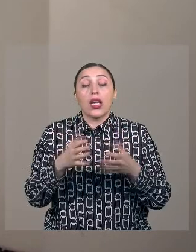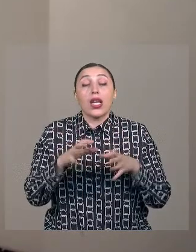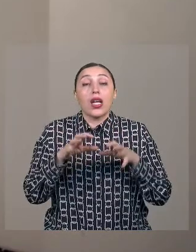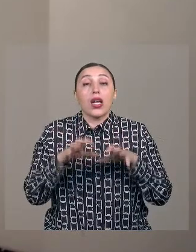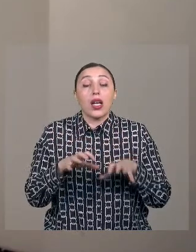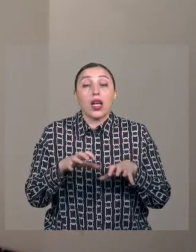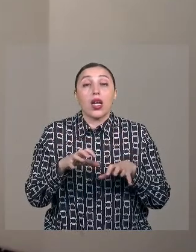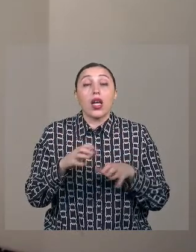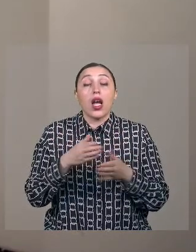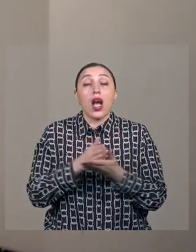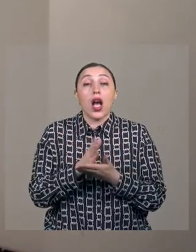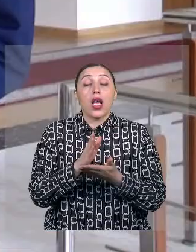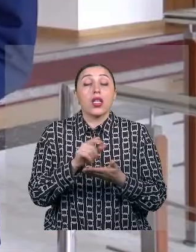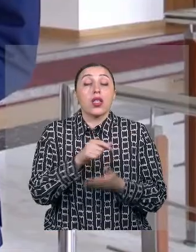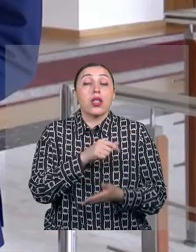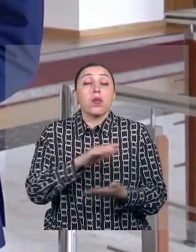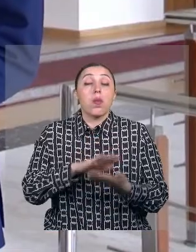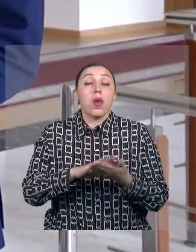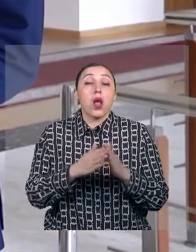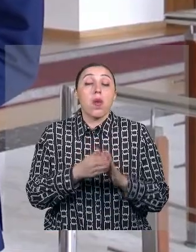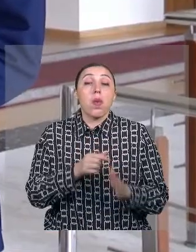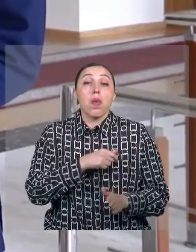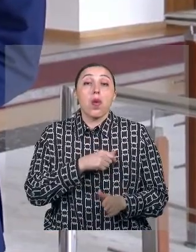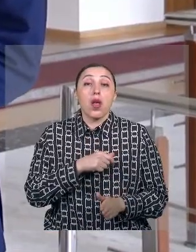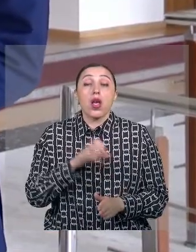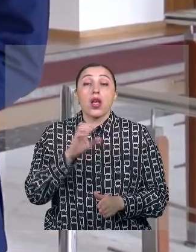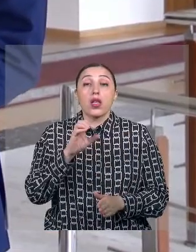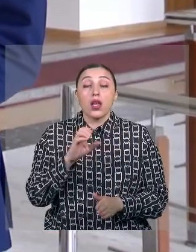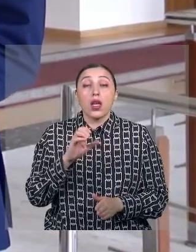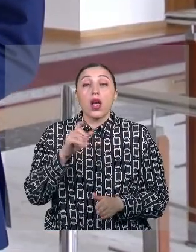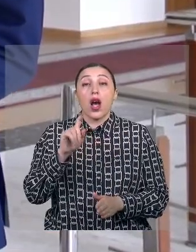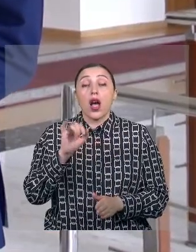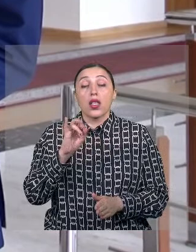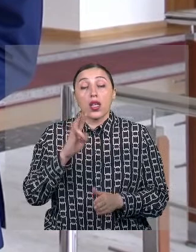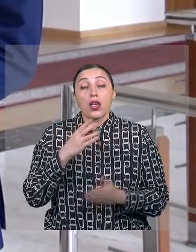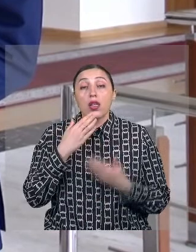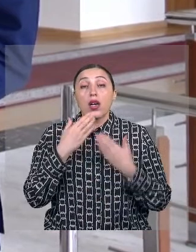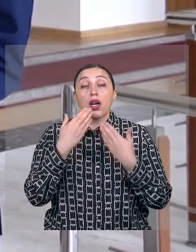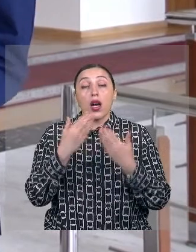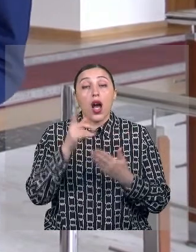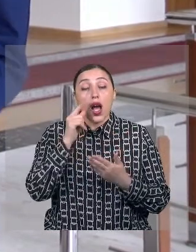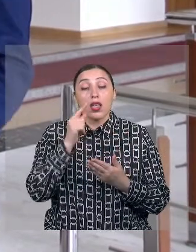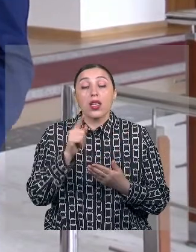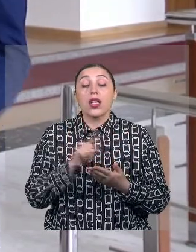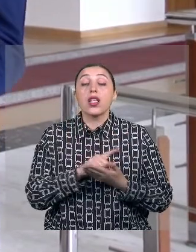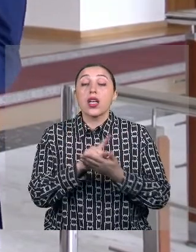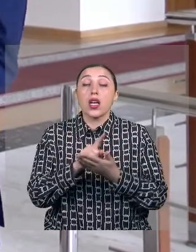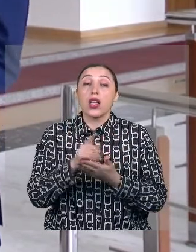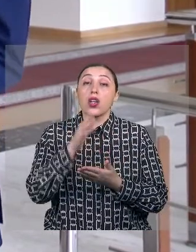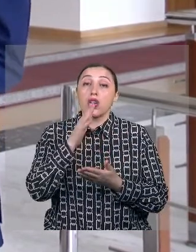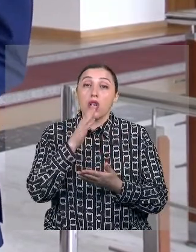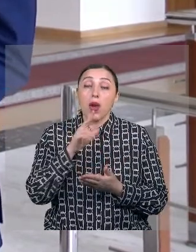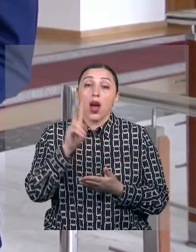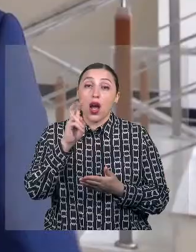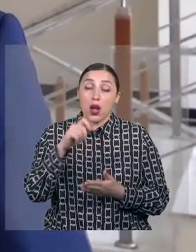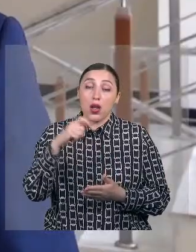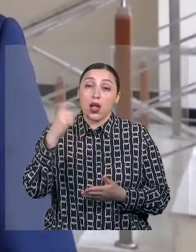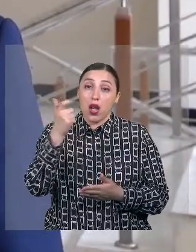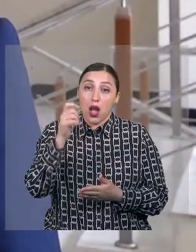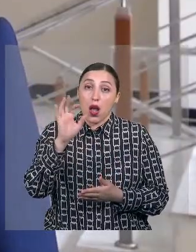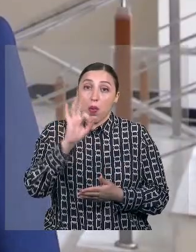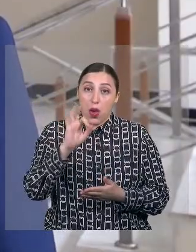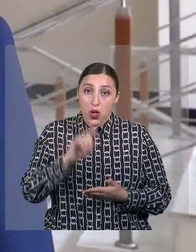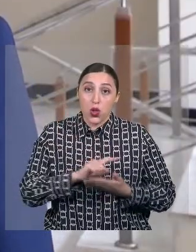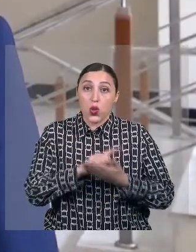իշխանական քաղաքացիական պայմանագրի Սարգիս Խանդանյանին հարցրինք. Հայաստանը քննարկումների ընթացքում բարձրացնելու է Ղարաբաղի ինքնորոշման հարցը։